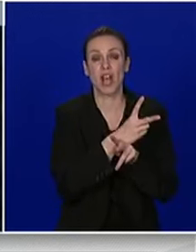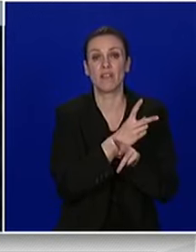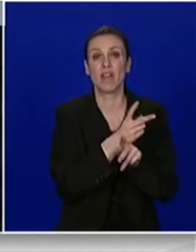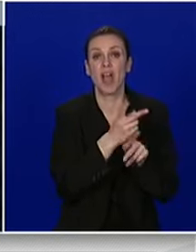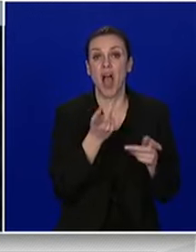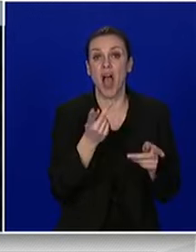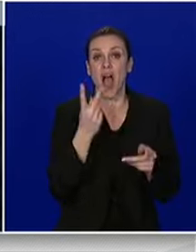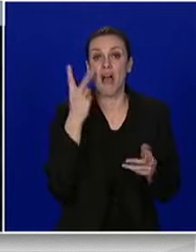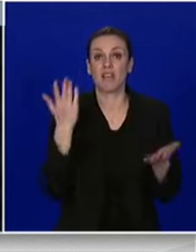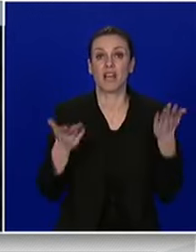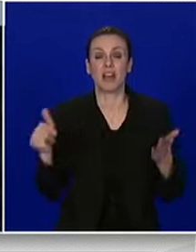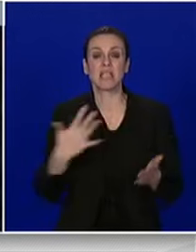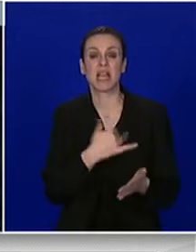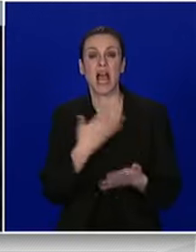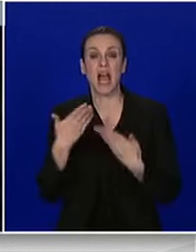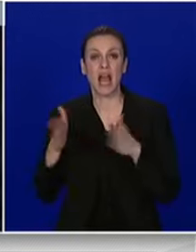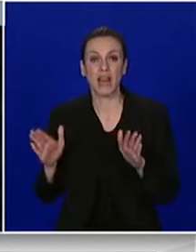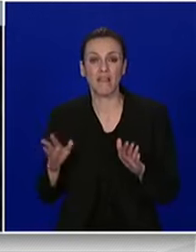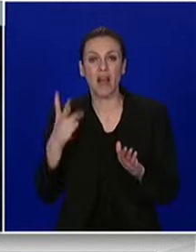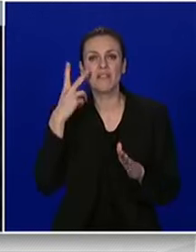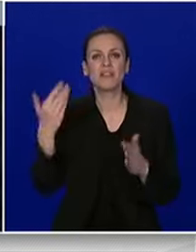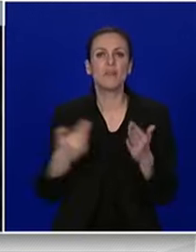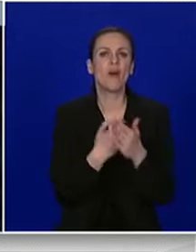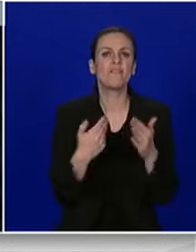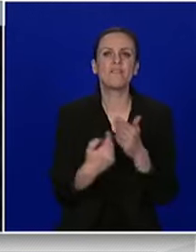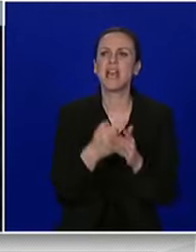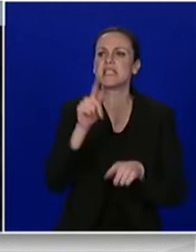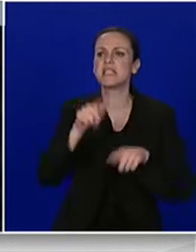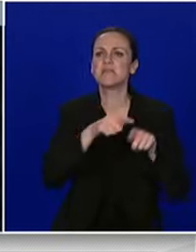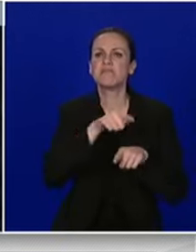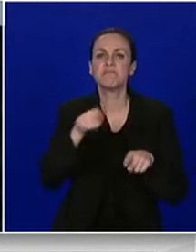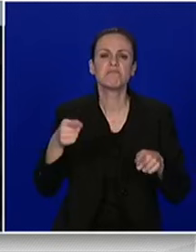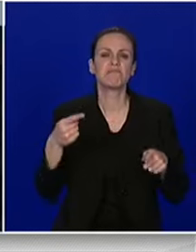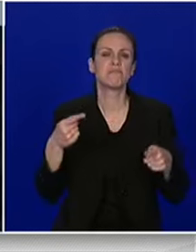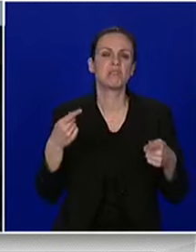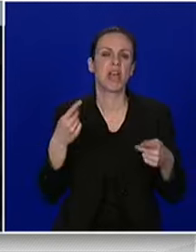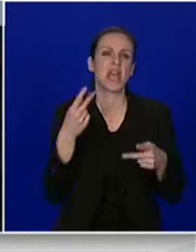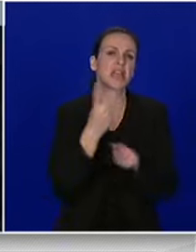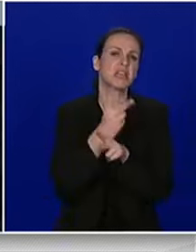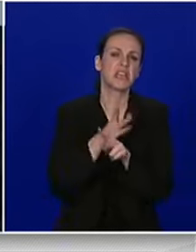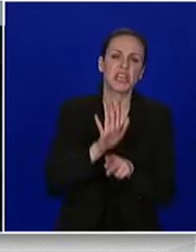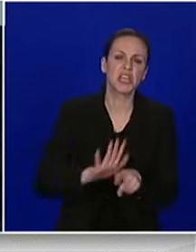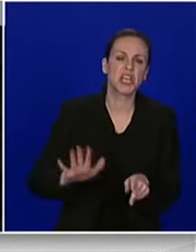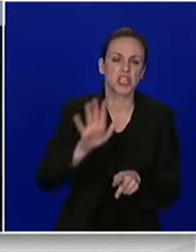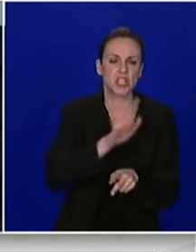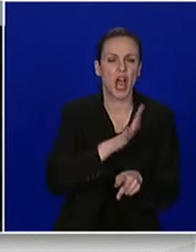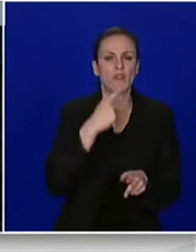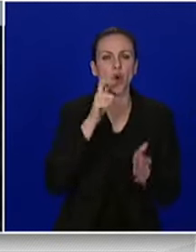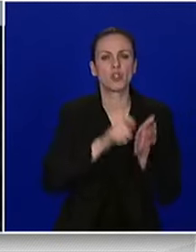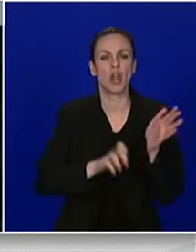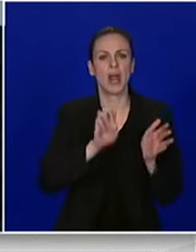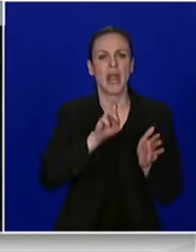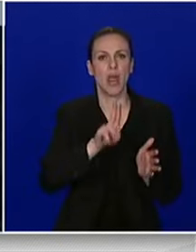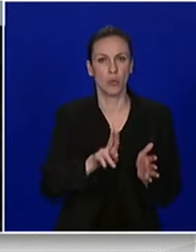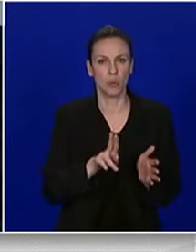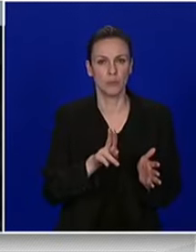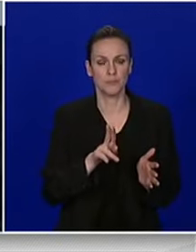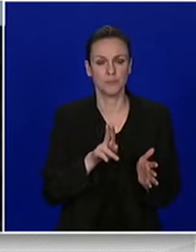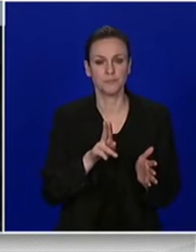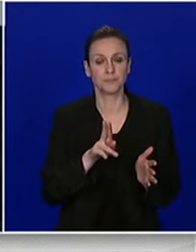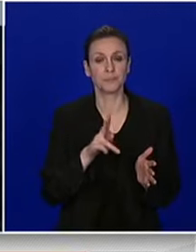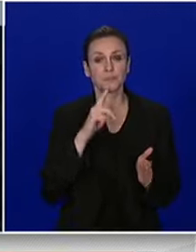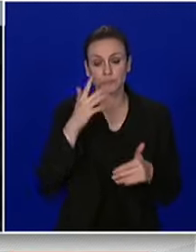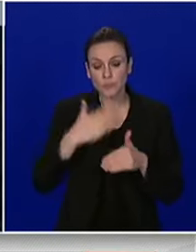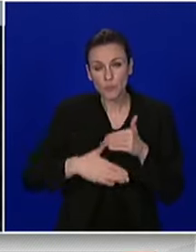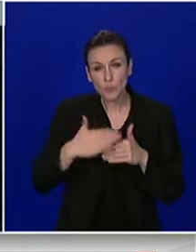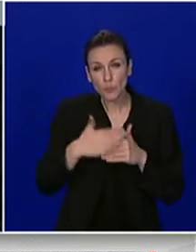barem prema vijestima koje dolaze iz nekih važnih država članica Europske unije, da u posljednje